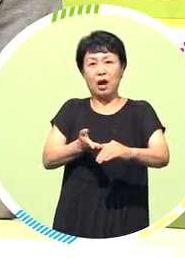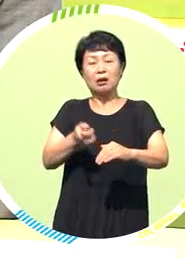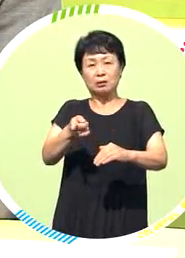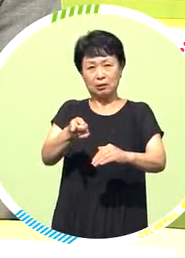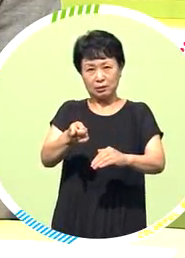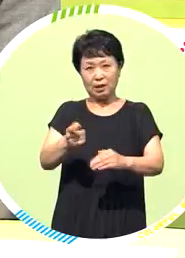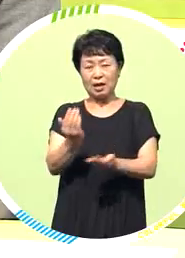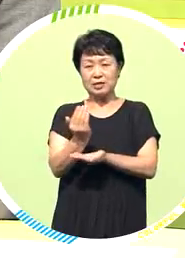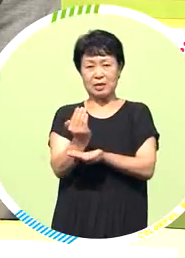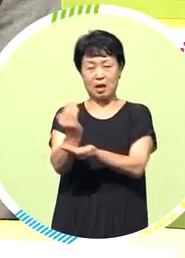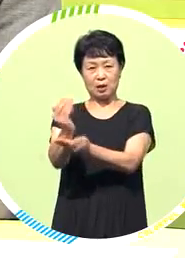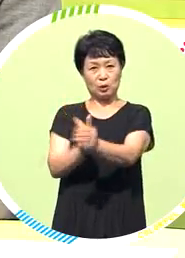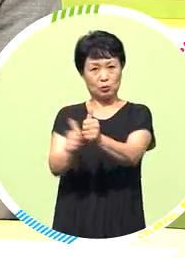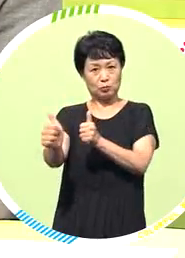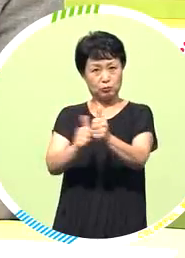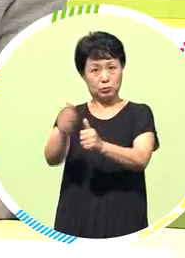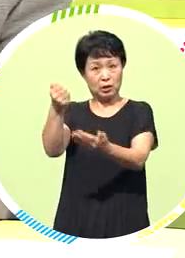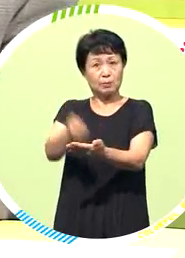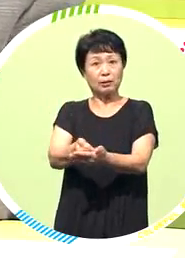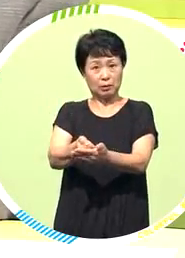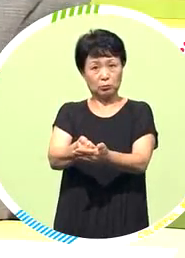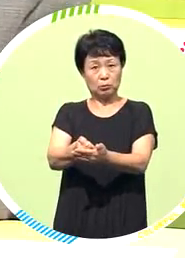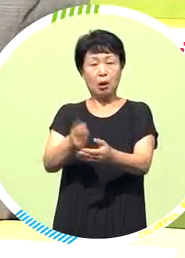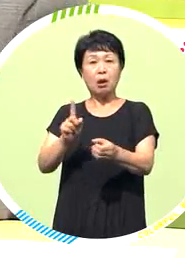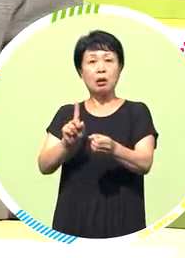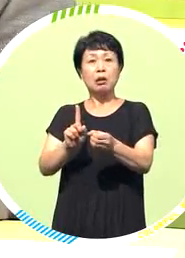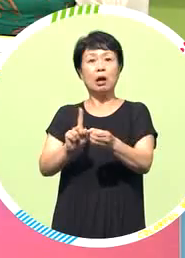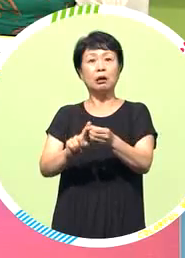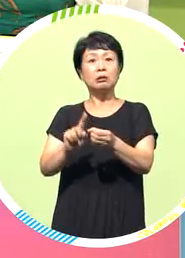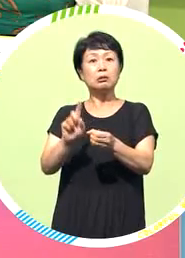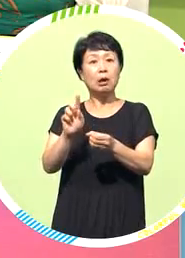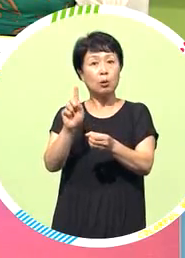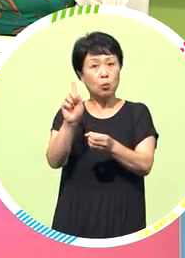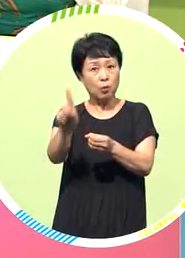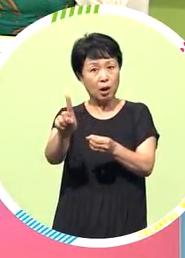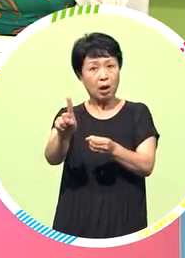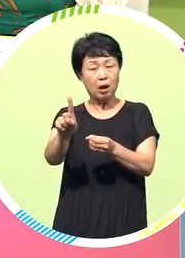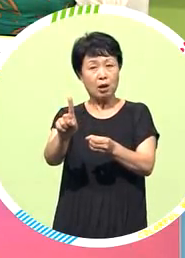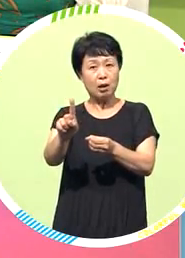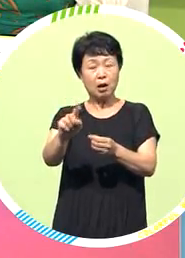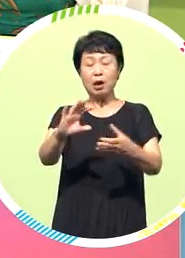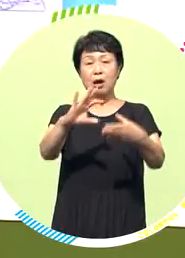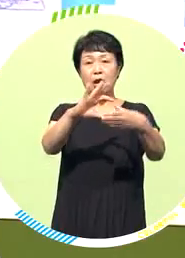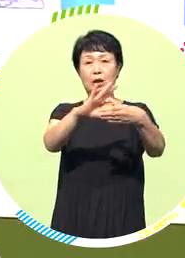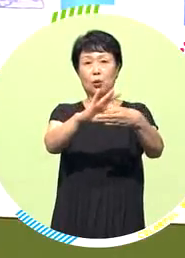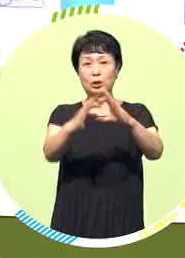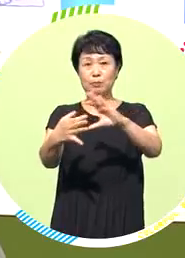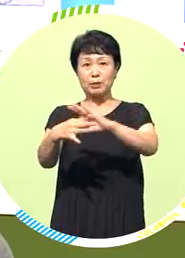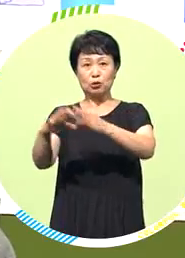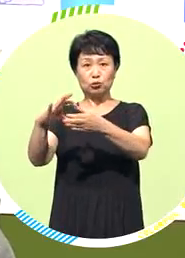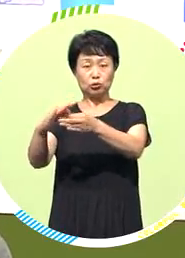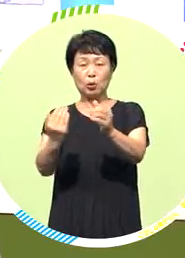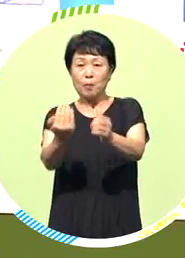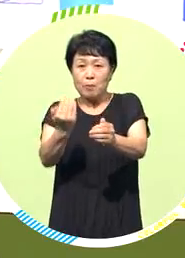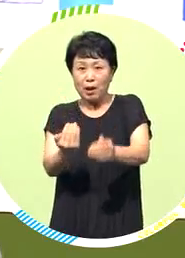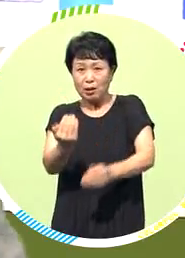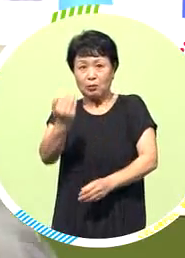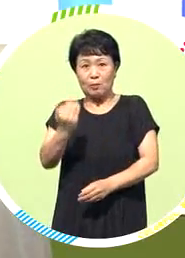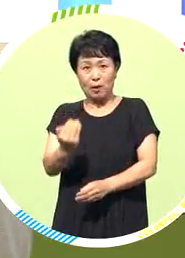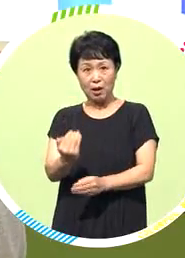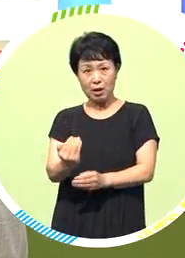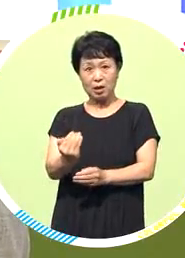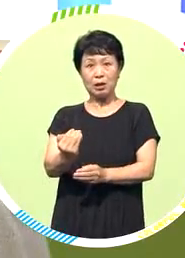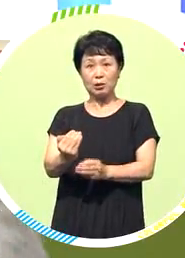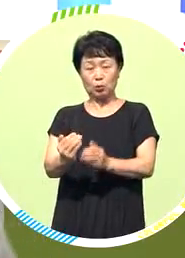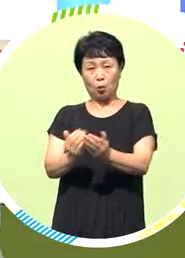くも来年プレプレ大会が行われるそうですね。 そうなんですよね。このセーリング競技ってちょっと特殊なんですけどね、うん、